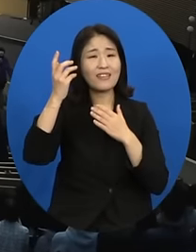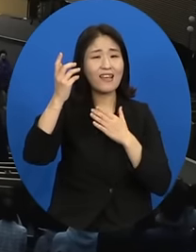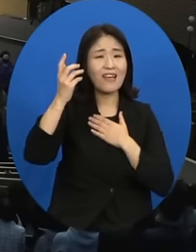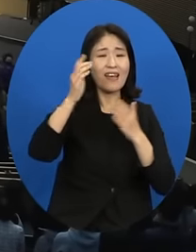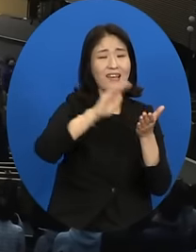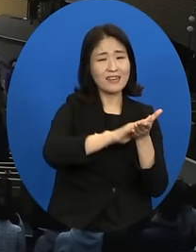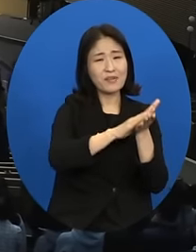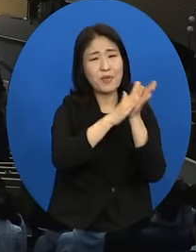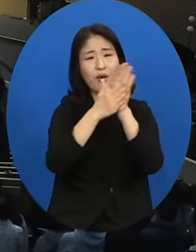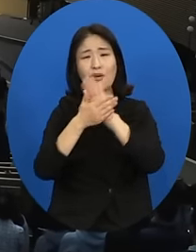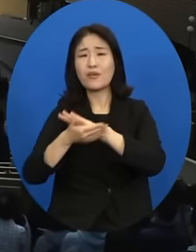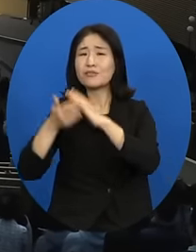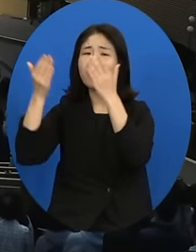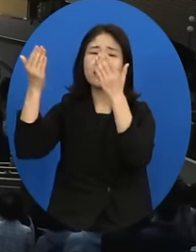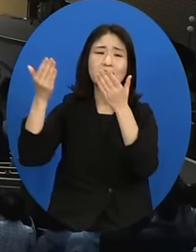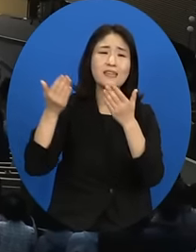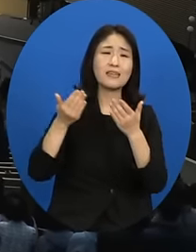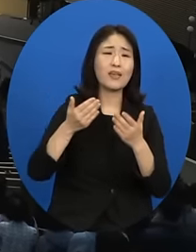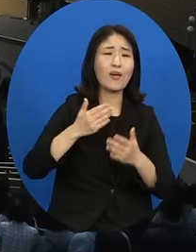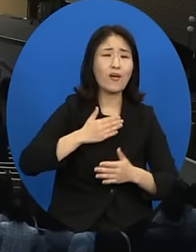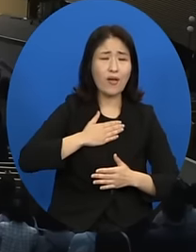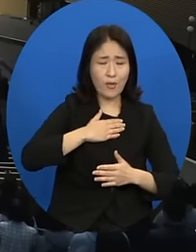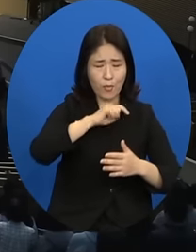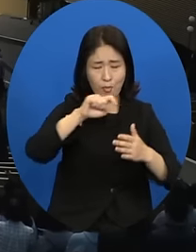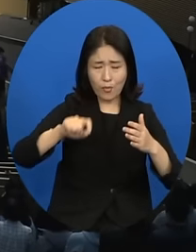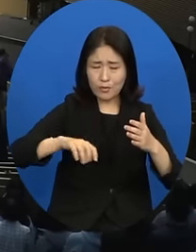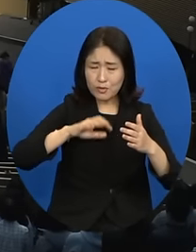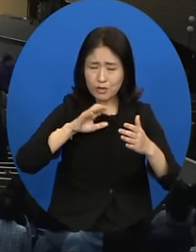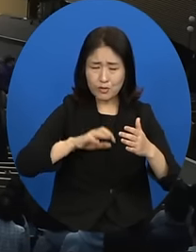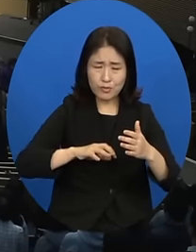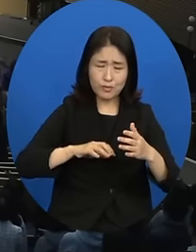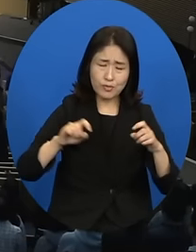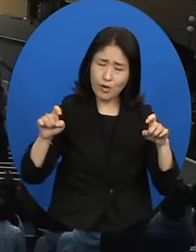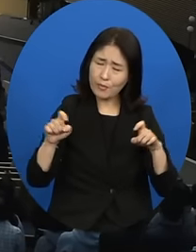성령이 나를 변화시켜